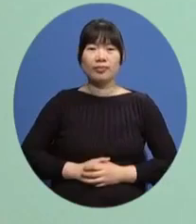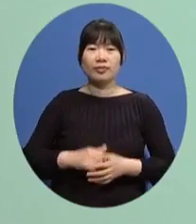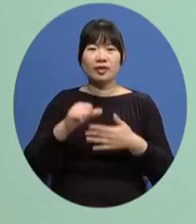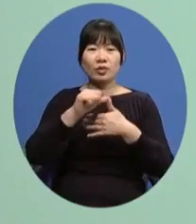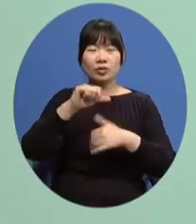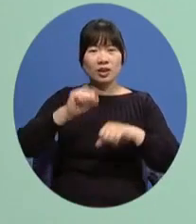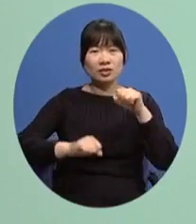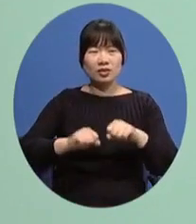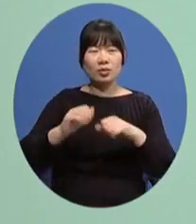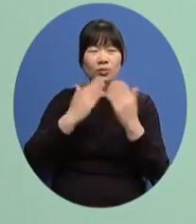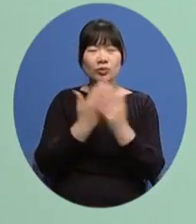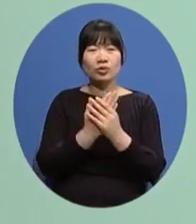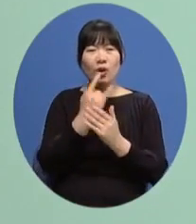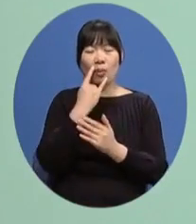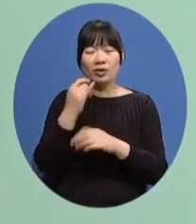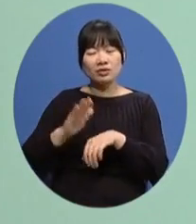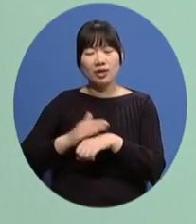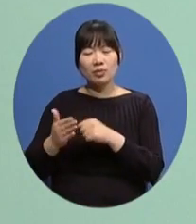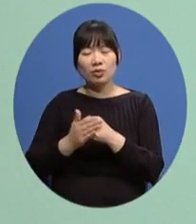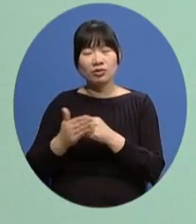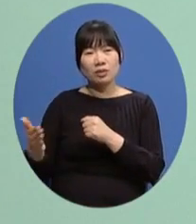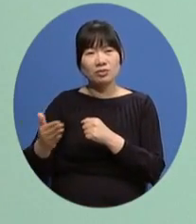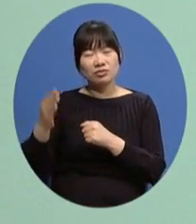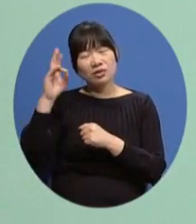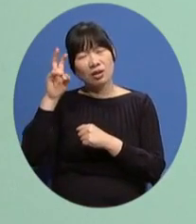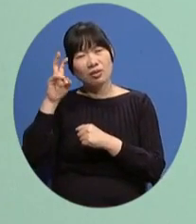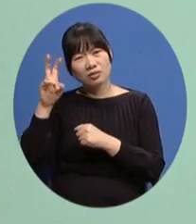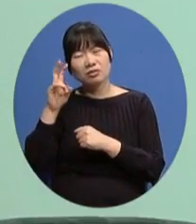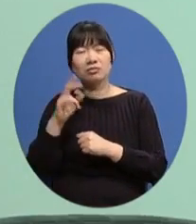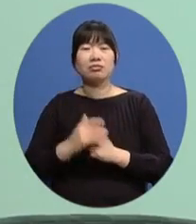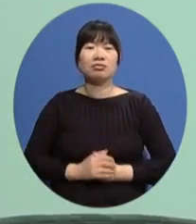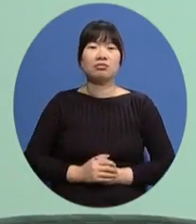건우의 행동이 모두 내 탓인 것만 같다는 엄마.